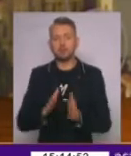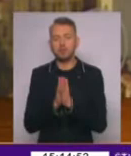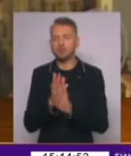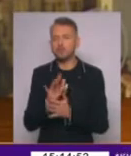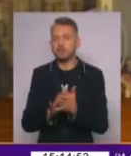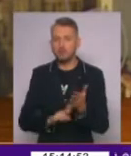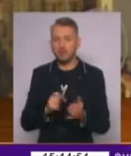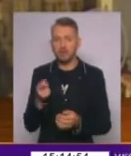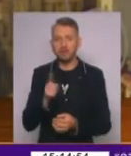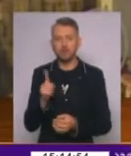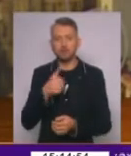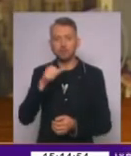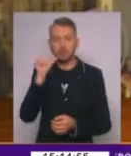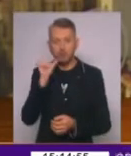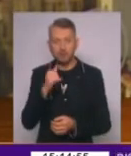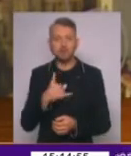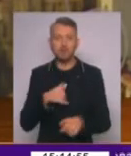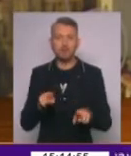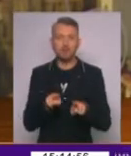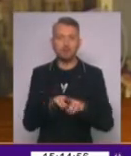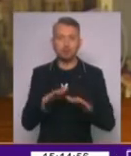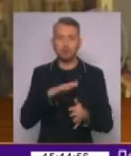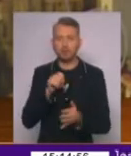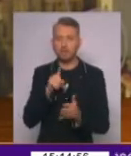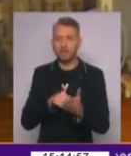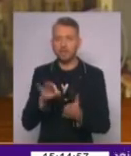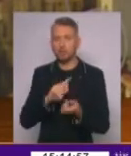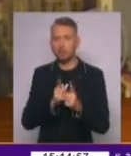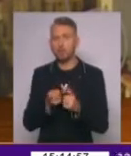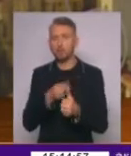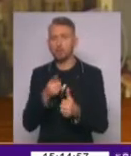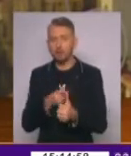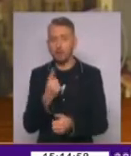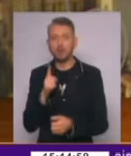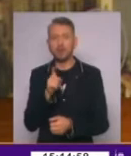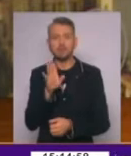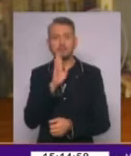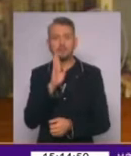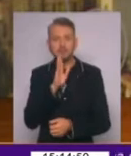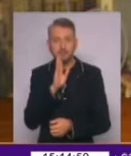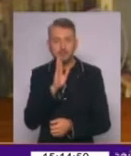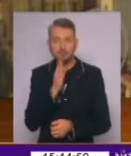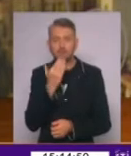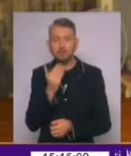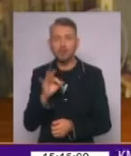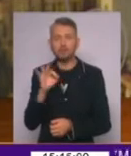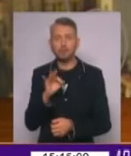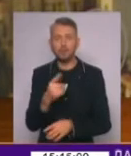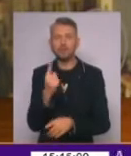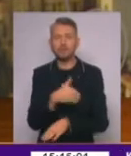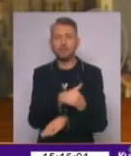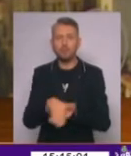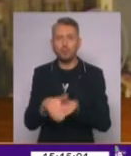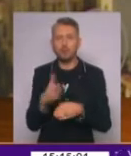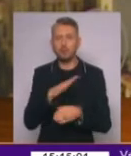вибачення за те, що вчора у нас так склалося, було запитання з приводу перейменування, і одна з додзвонювачок запитала з приводу однієї з вулиць, яка